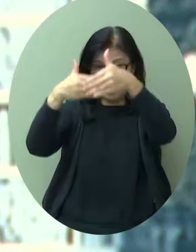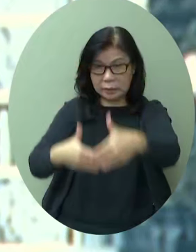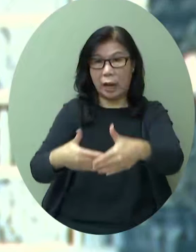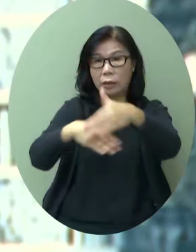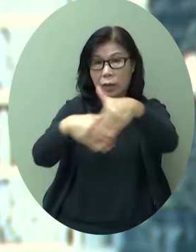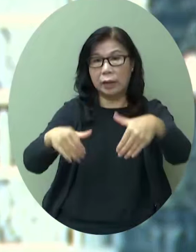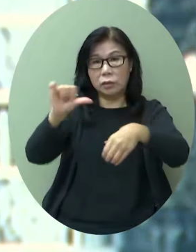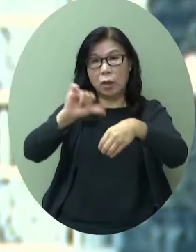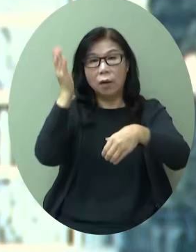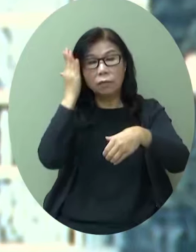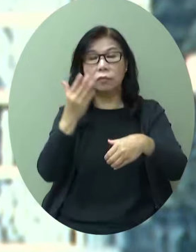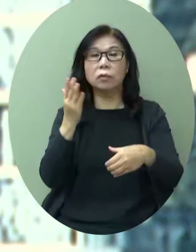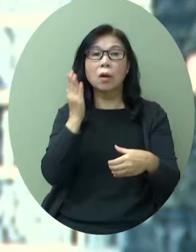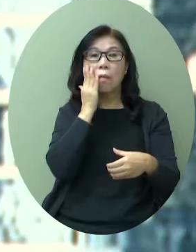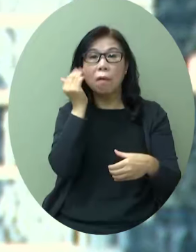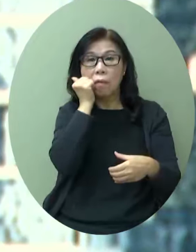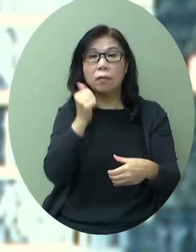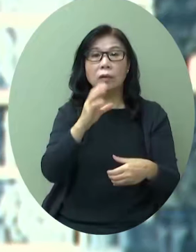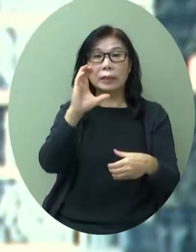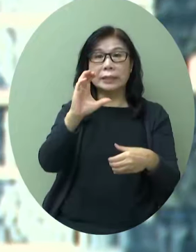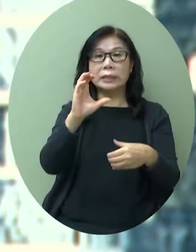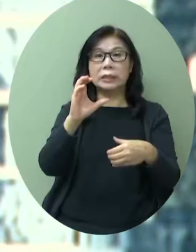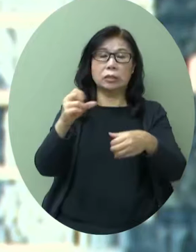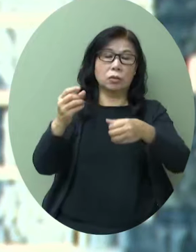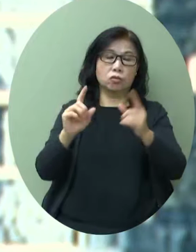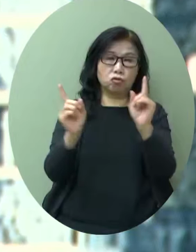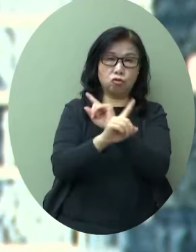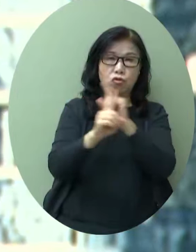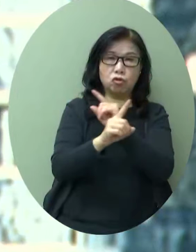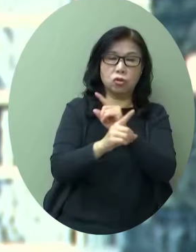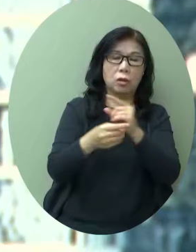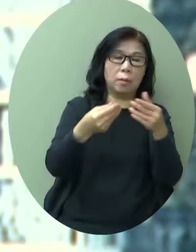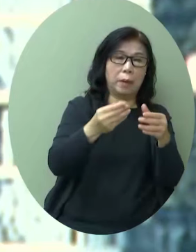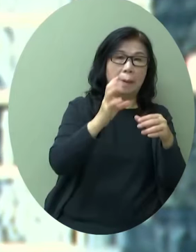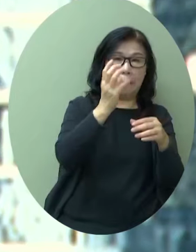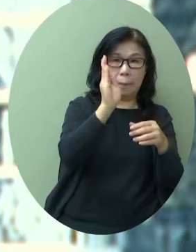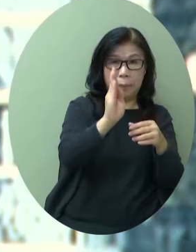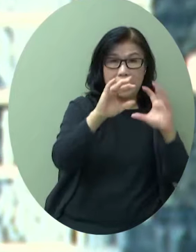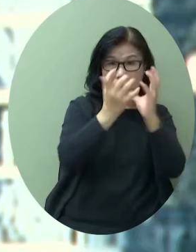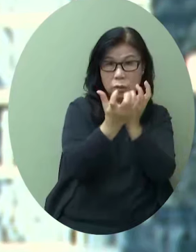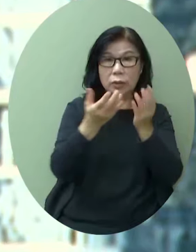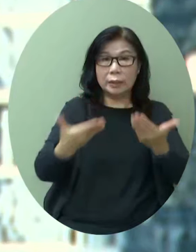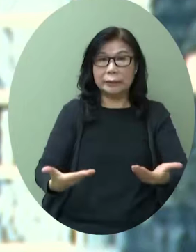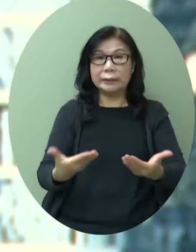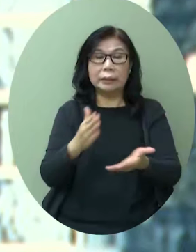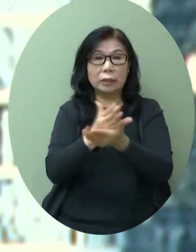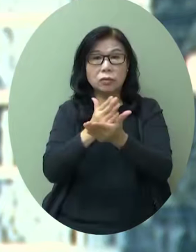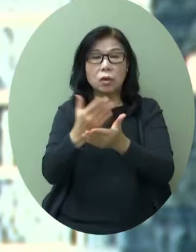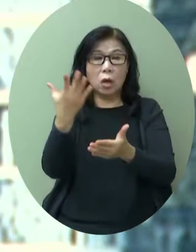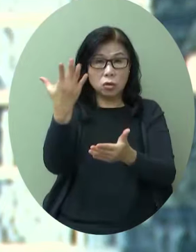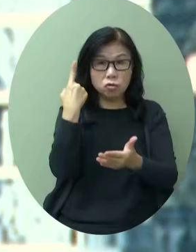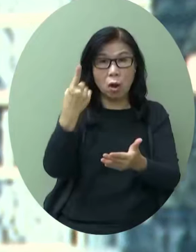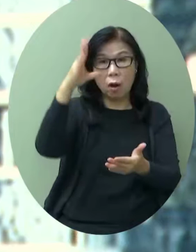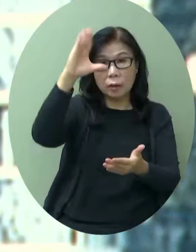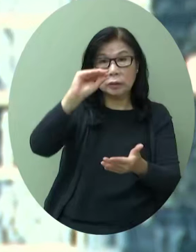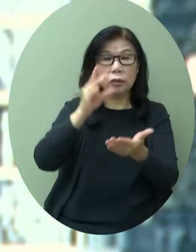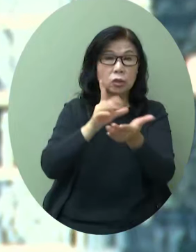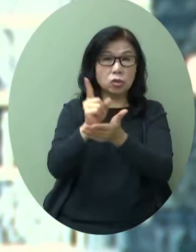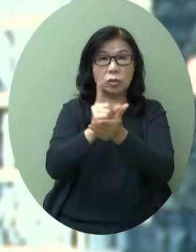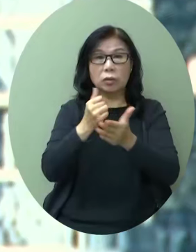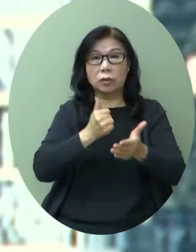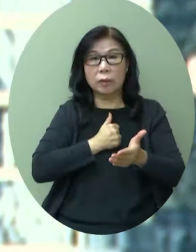家係應該係澳洲呢，由 C 提升到係 B 嚇。咁今日我哋將會考慮埋昨天晚上專家對